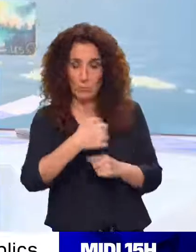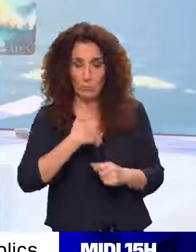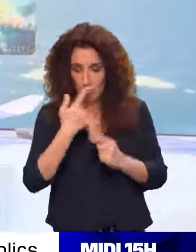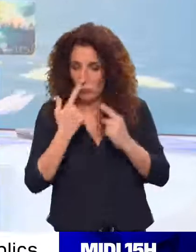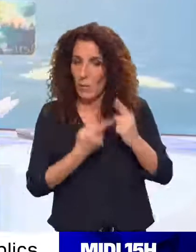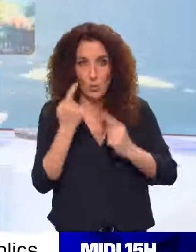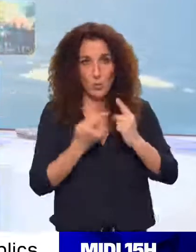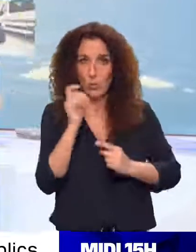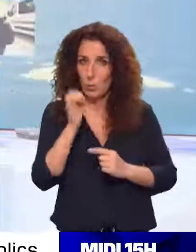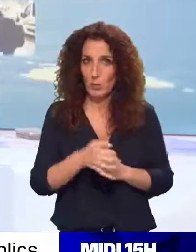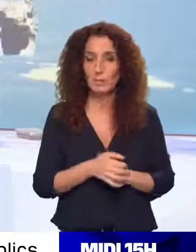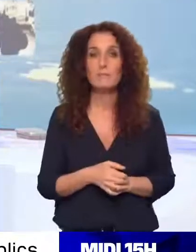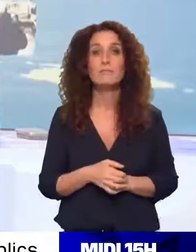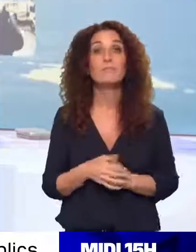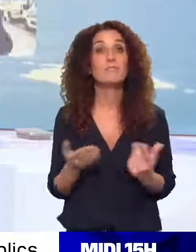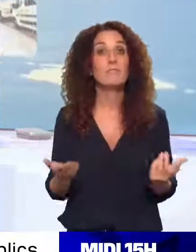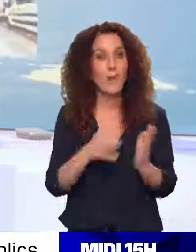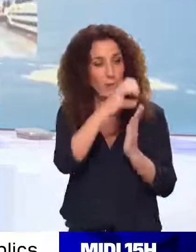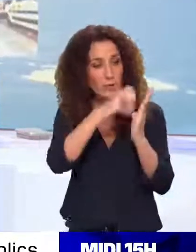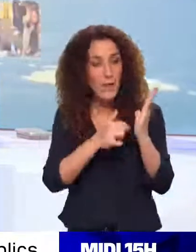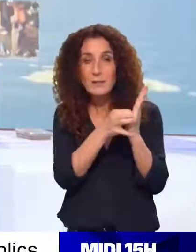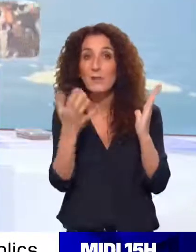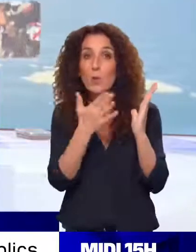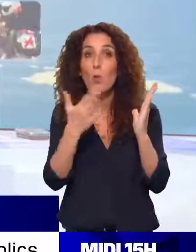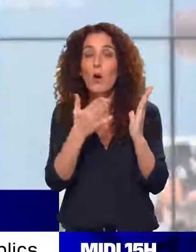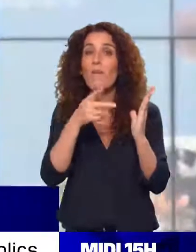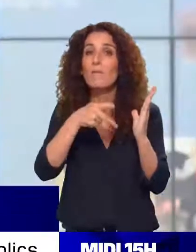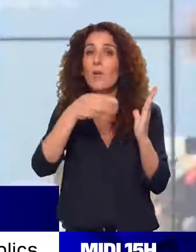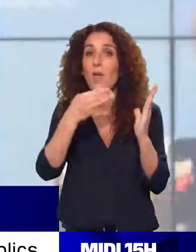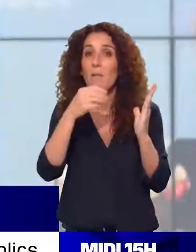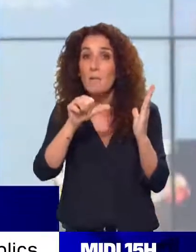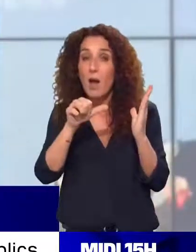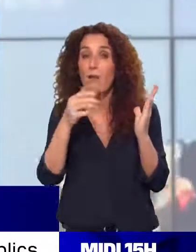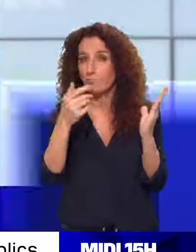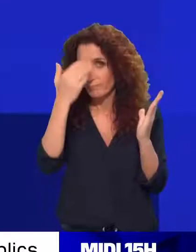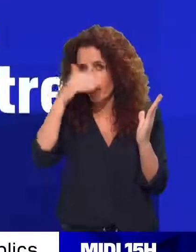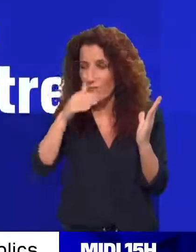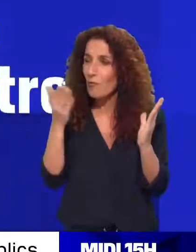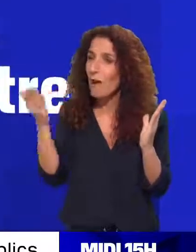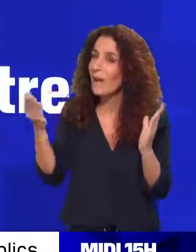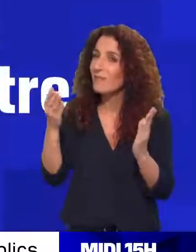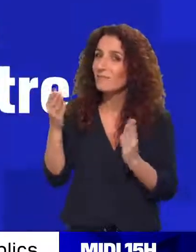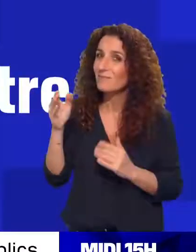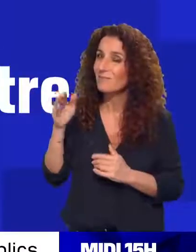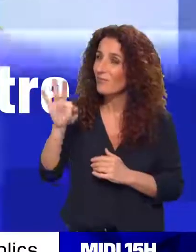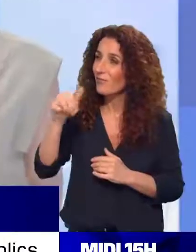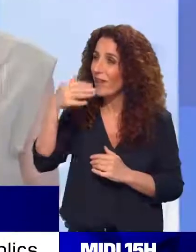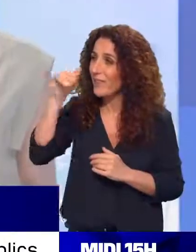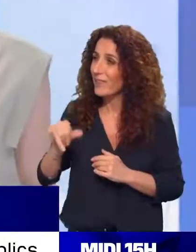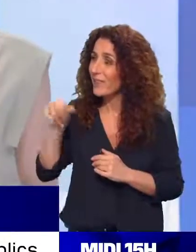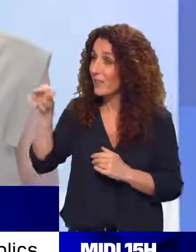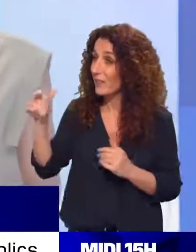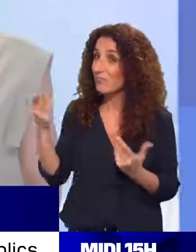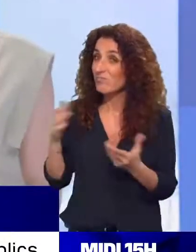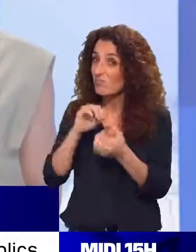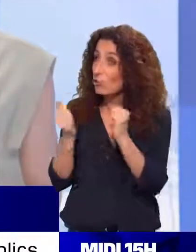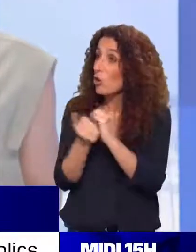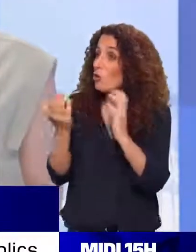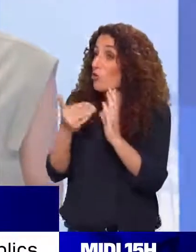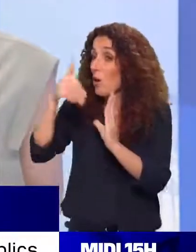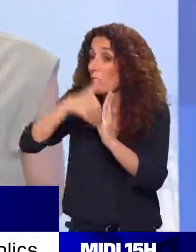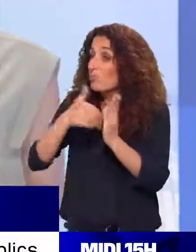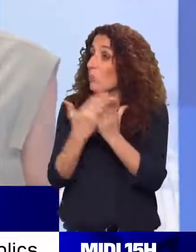alors on va s'intéresser à ce que prévoit le texte sur la procréation médicalement assistée ce qu'il faut connaître avec vous fanny avec scheider qu'est ce qui change avec ce